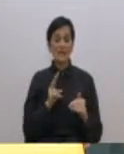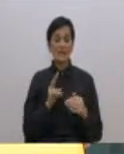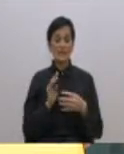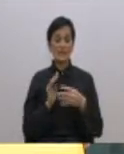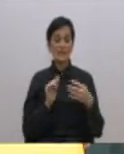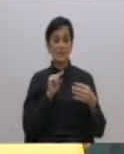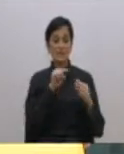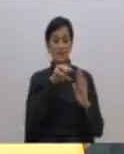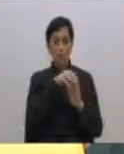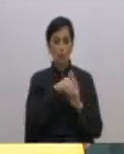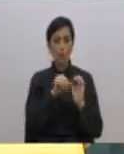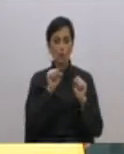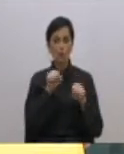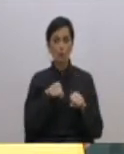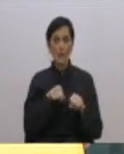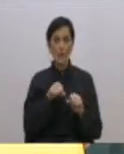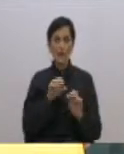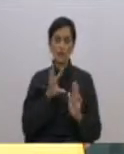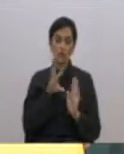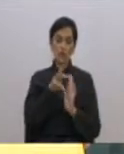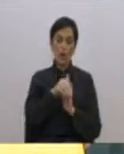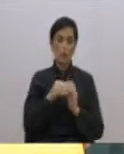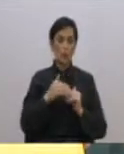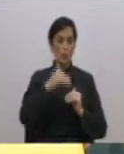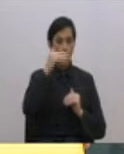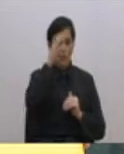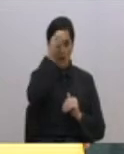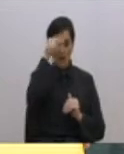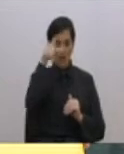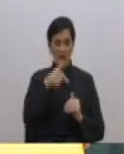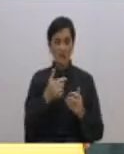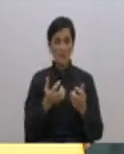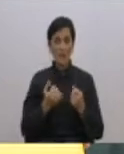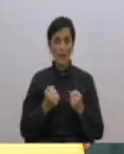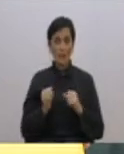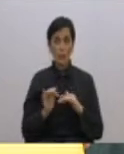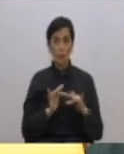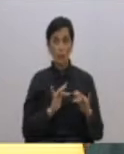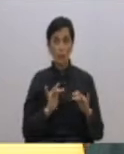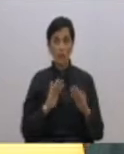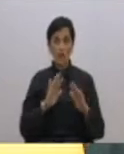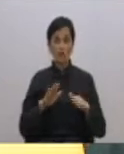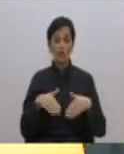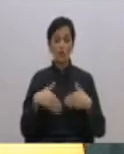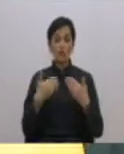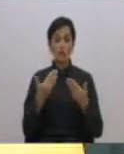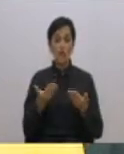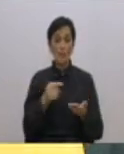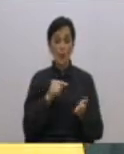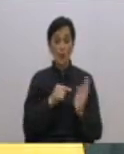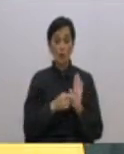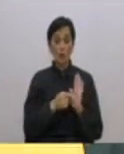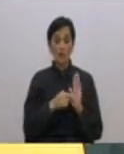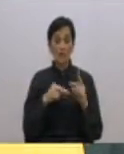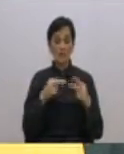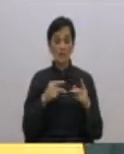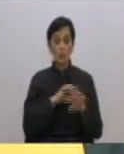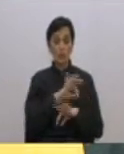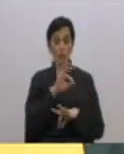შეუძლია, რომ ჩაერთოს უმაღლესი განათლების მიღების პროცესში. შემოთავაზებული ცვლილებით წარმოდგენილი